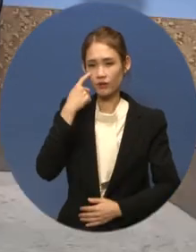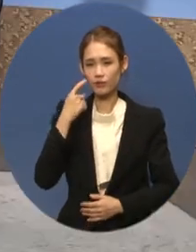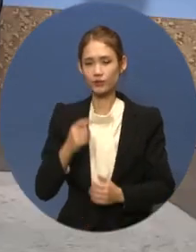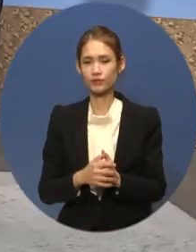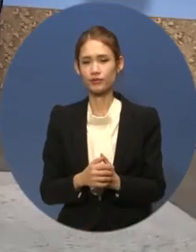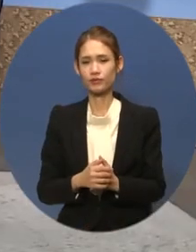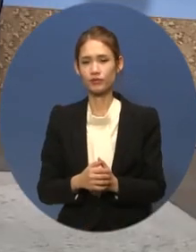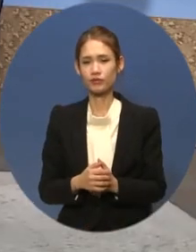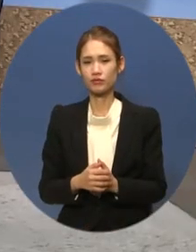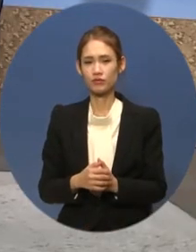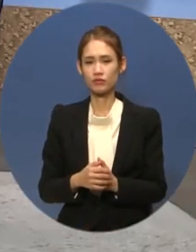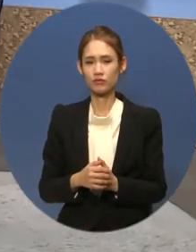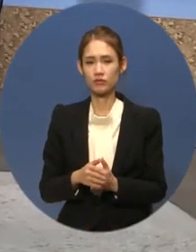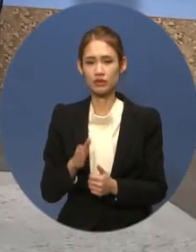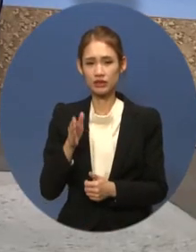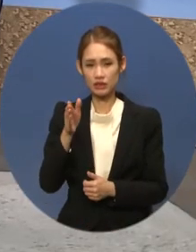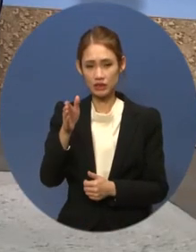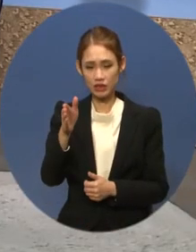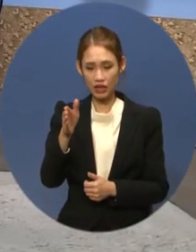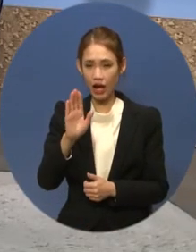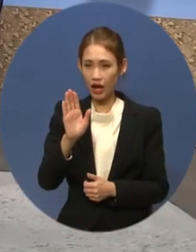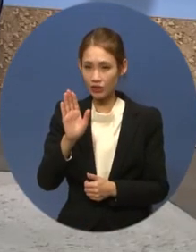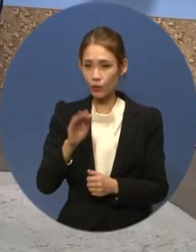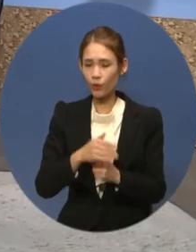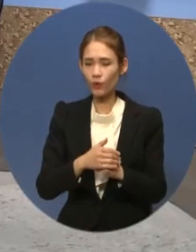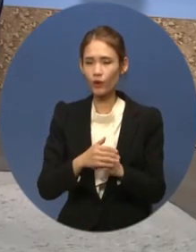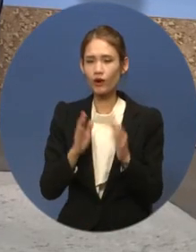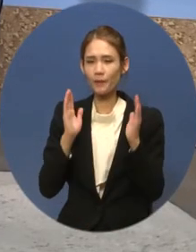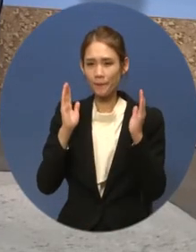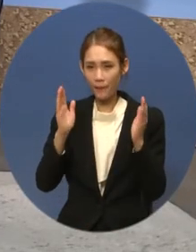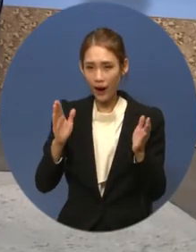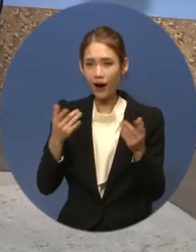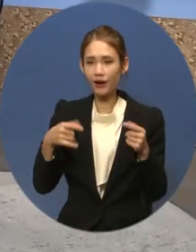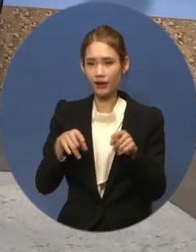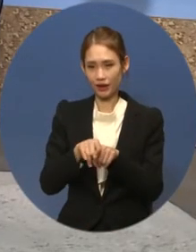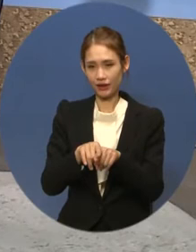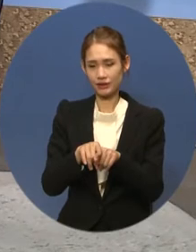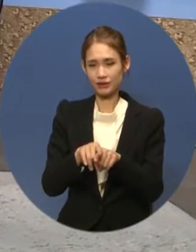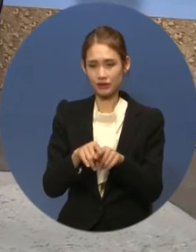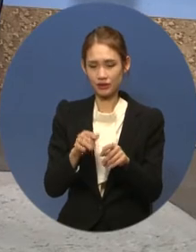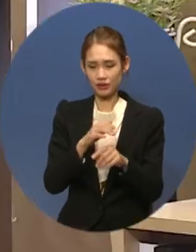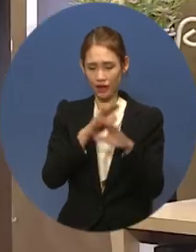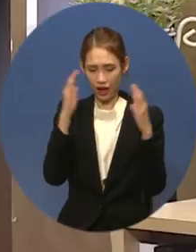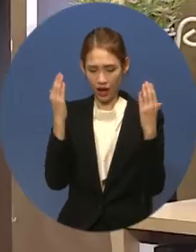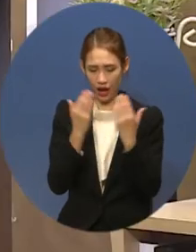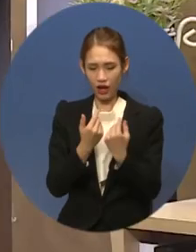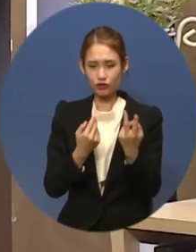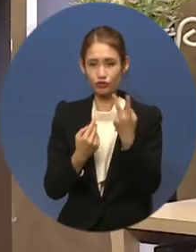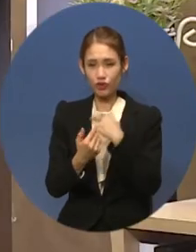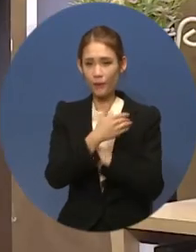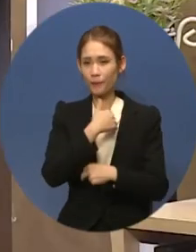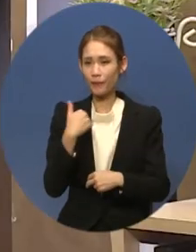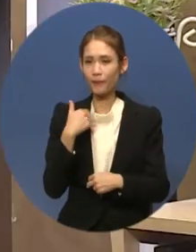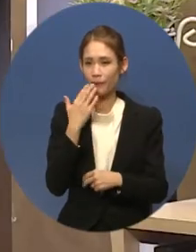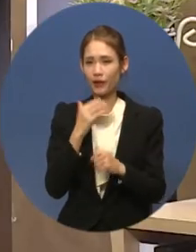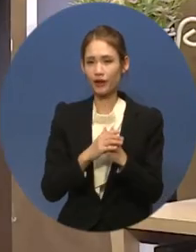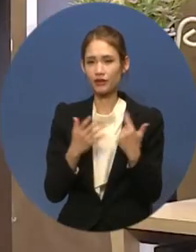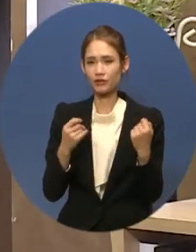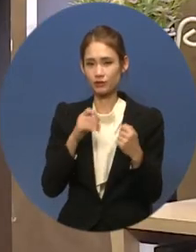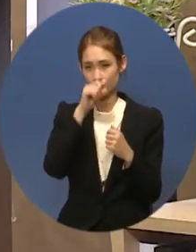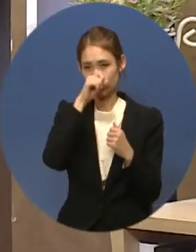이게 일반 향이 아니라 쌍방향 이 되기 때문에 얘도 수가 만족할 수 있는 도 그런 이번 프로젝트 인 것